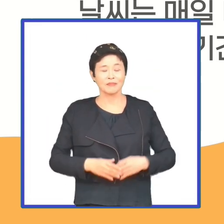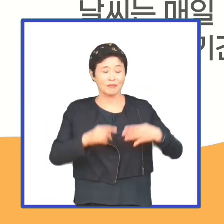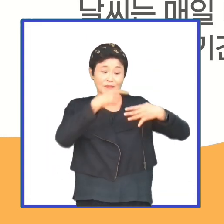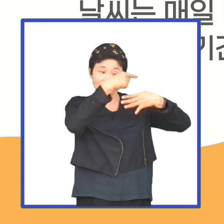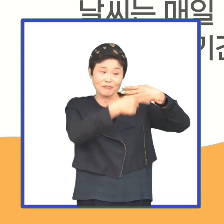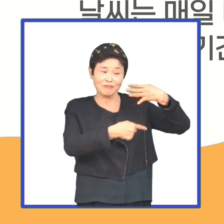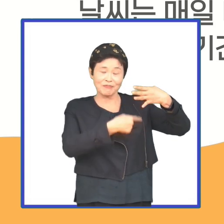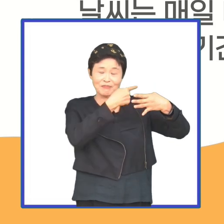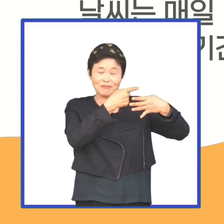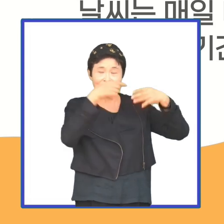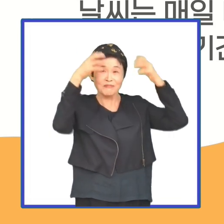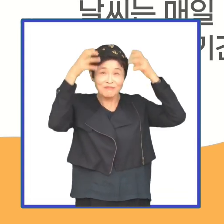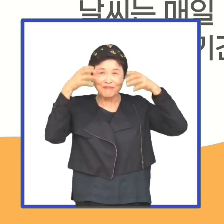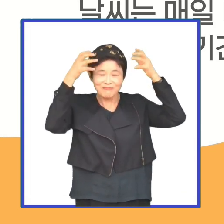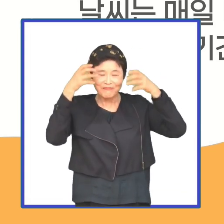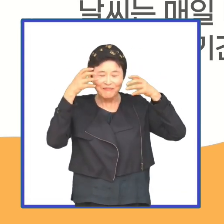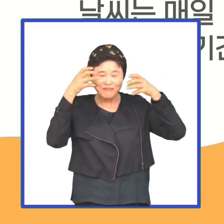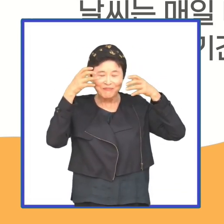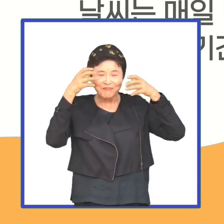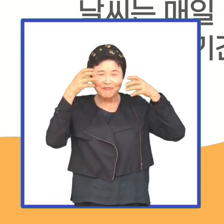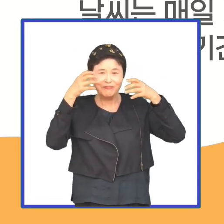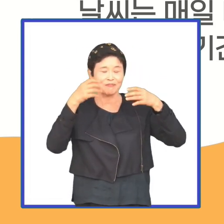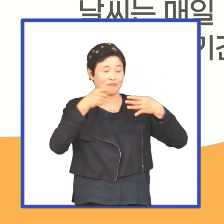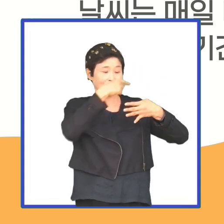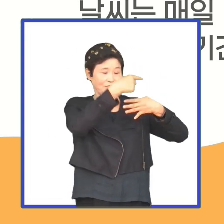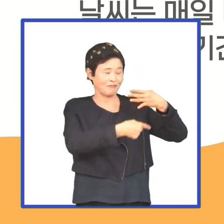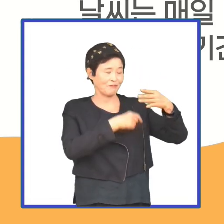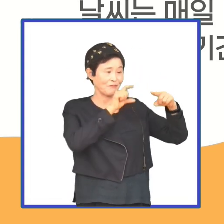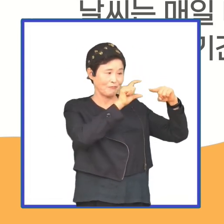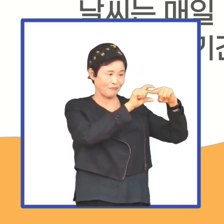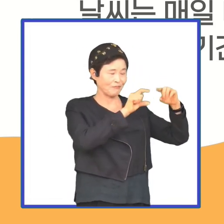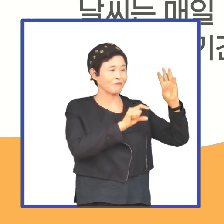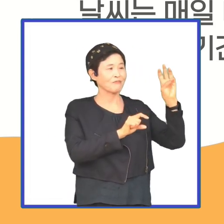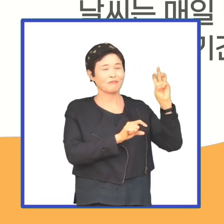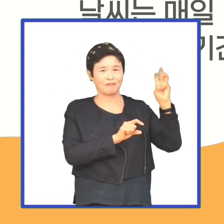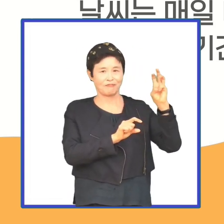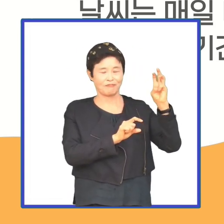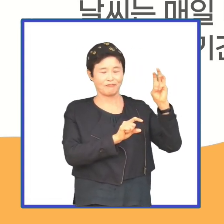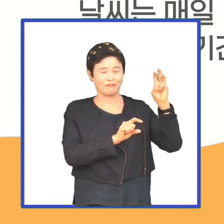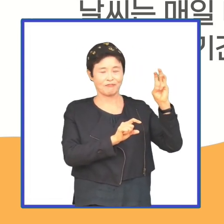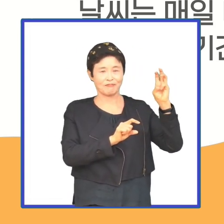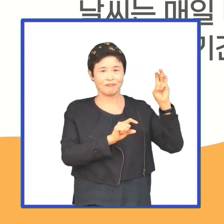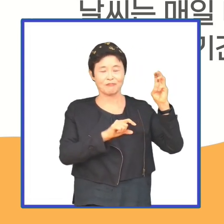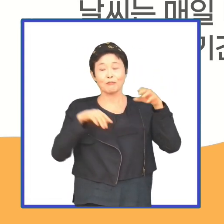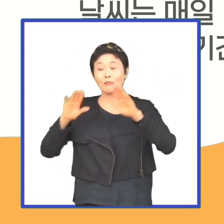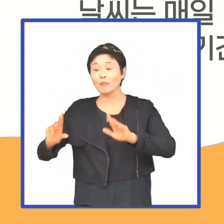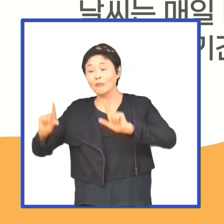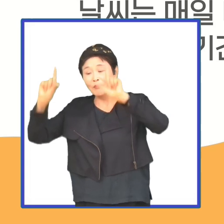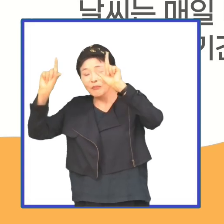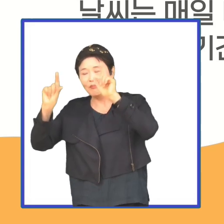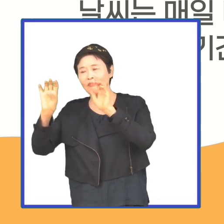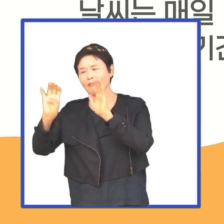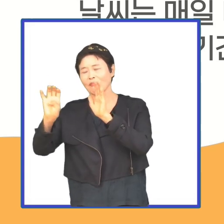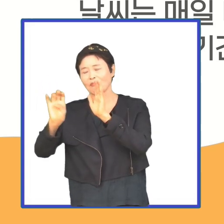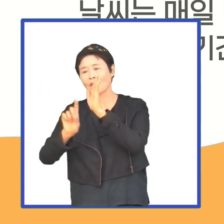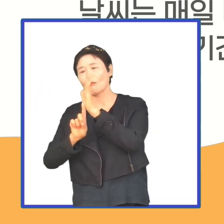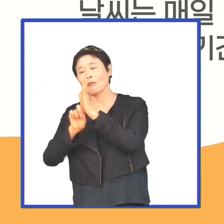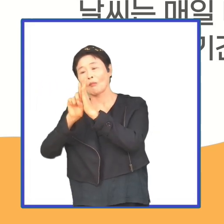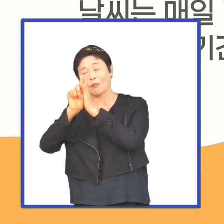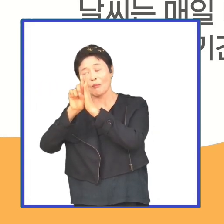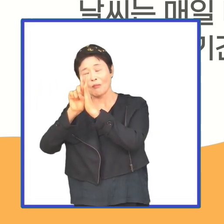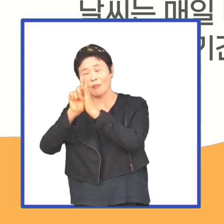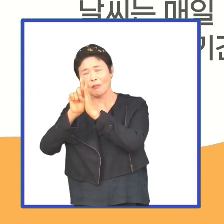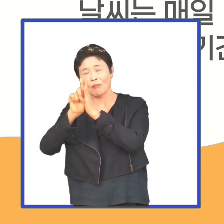우리나라 사계절 중 여름을 한번 떠올려 볼까요? 여름의 평균 온도가 30도라고 했을 때 올해 여름에